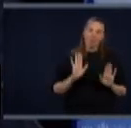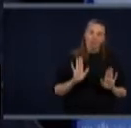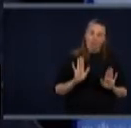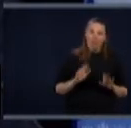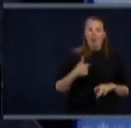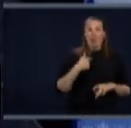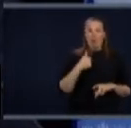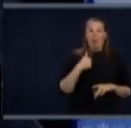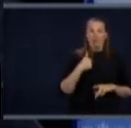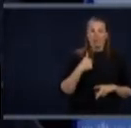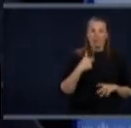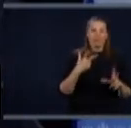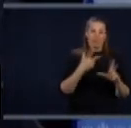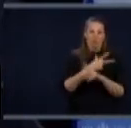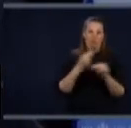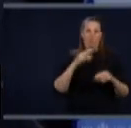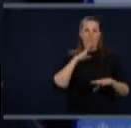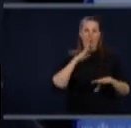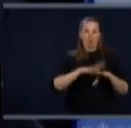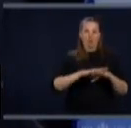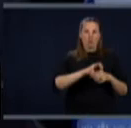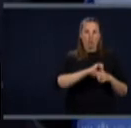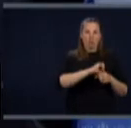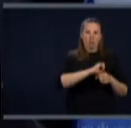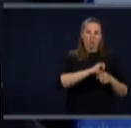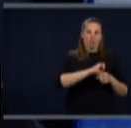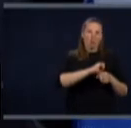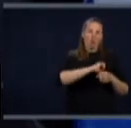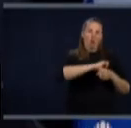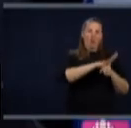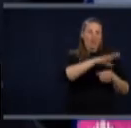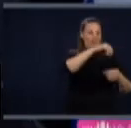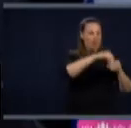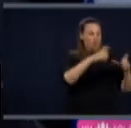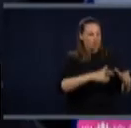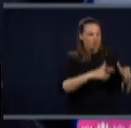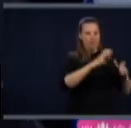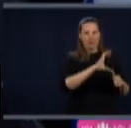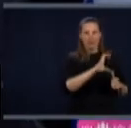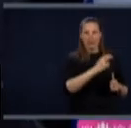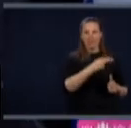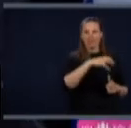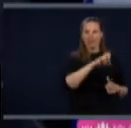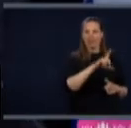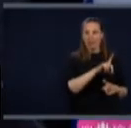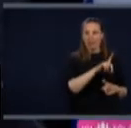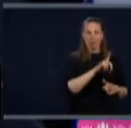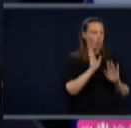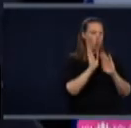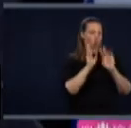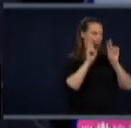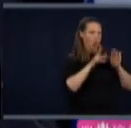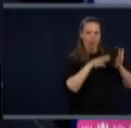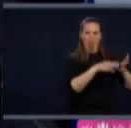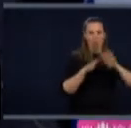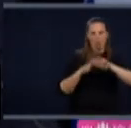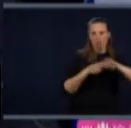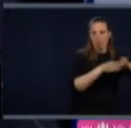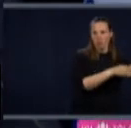tiens à exclure ce qu'on appelle les éclosions en CHSLD là, qui viennent changer, je dirais, l'image de la transmission